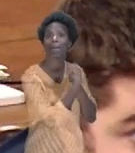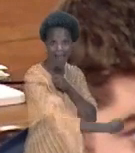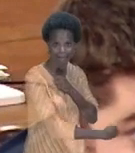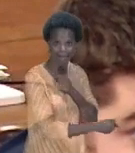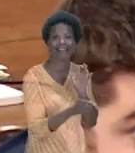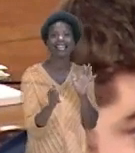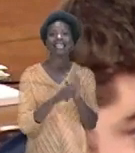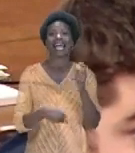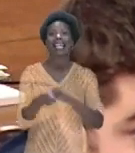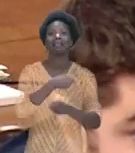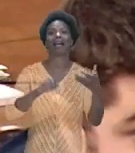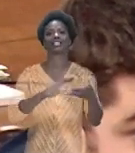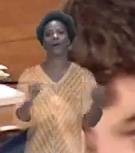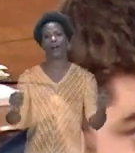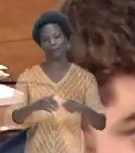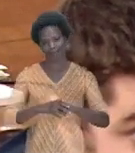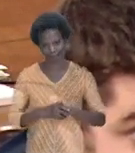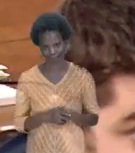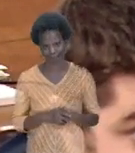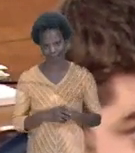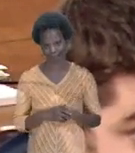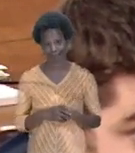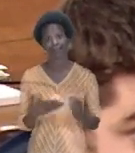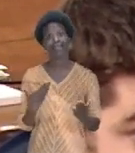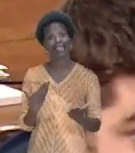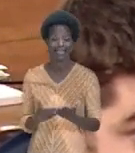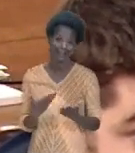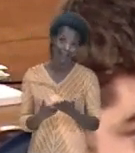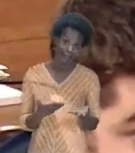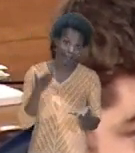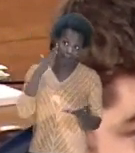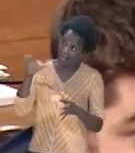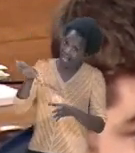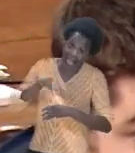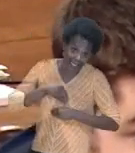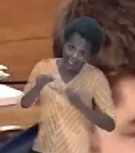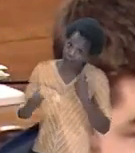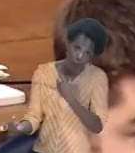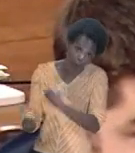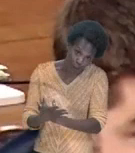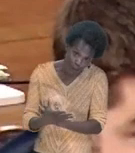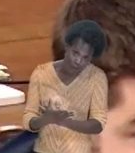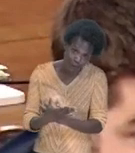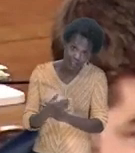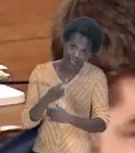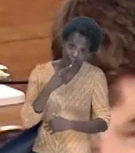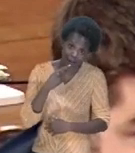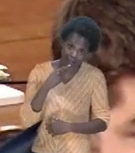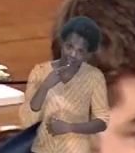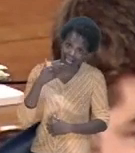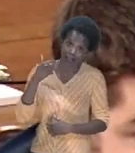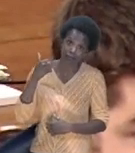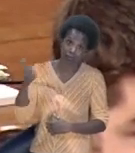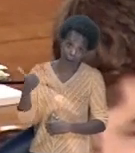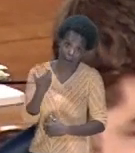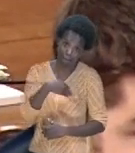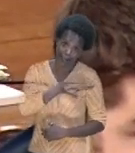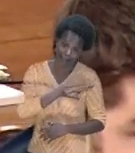du marché, et ça, que vous le vouliez ou non, c'est de votre